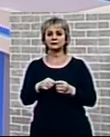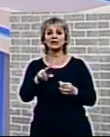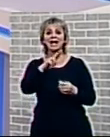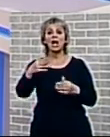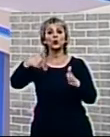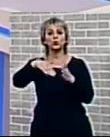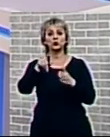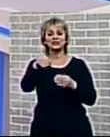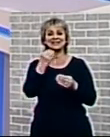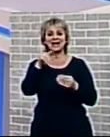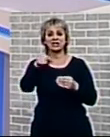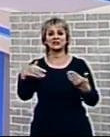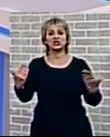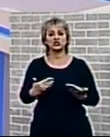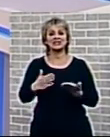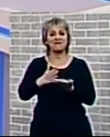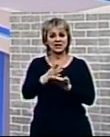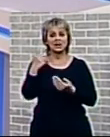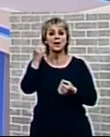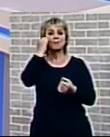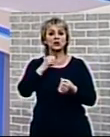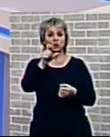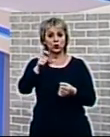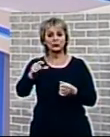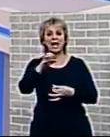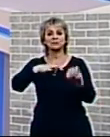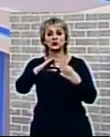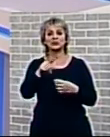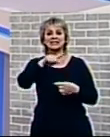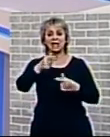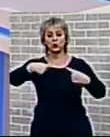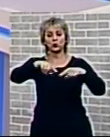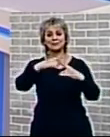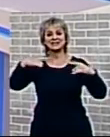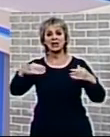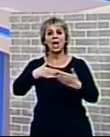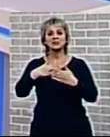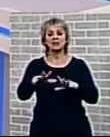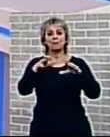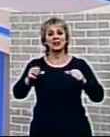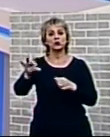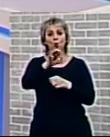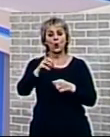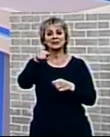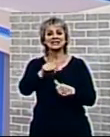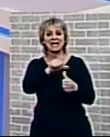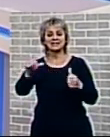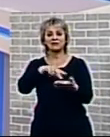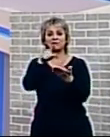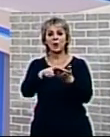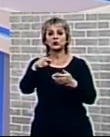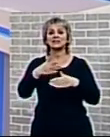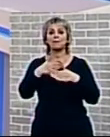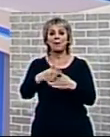Как улучшить качество жизни ветеранов и пожилых людей, обсуждалось за круглым столом в Общественной палате области. Основные вопросы